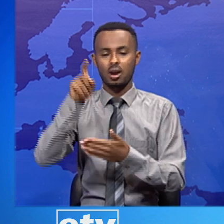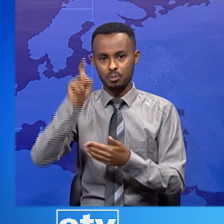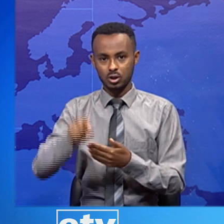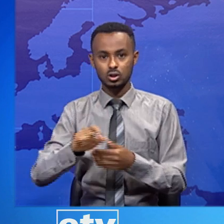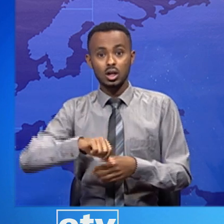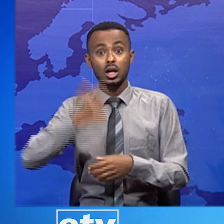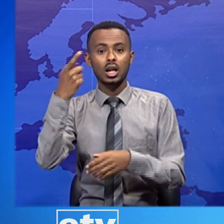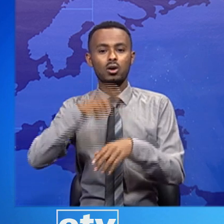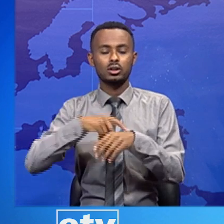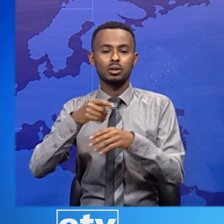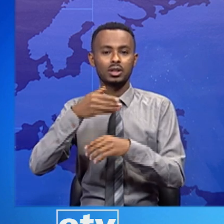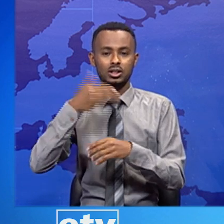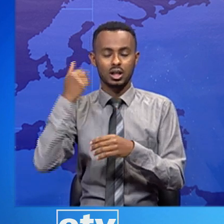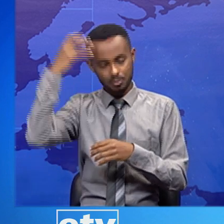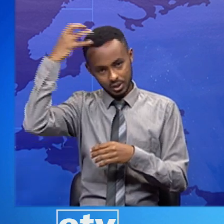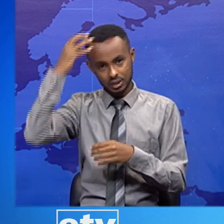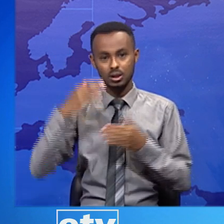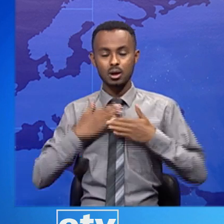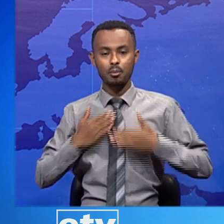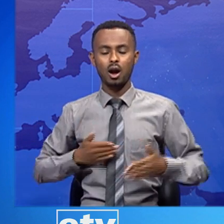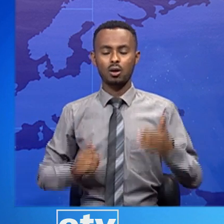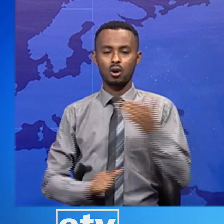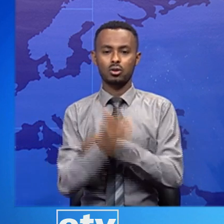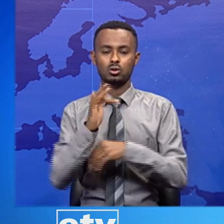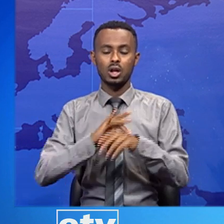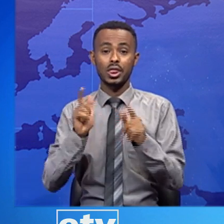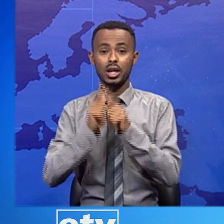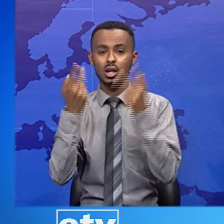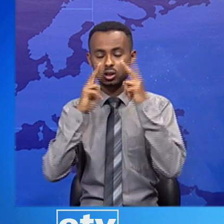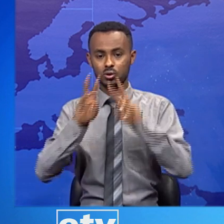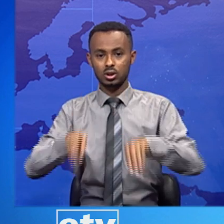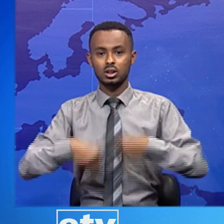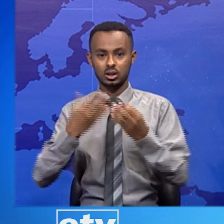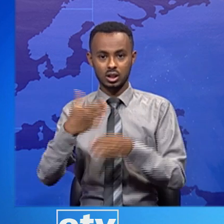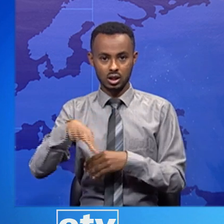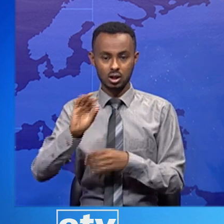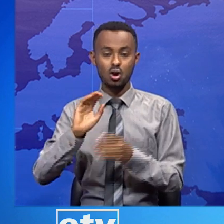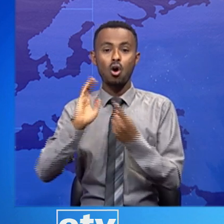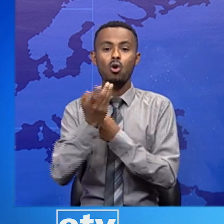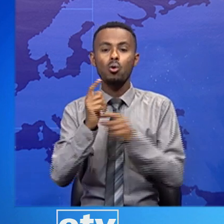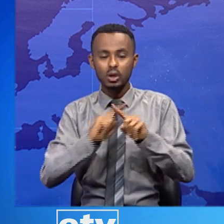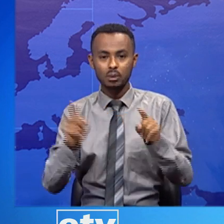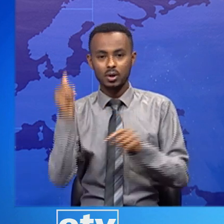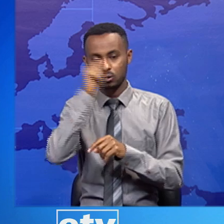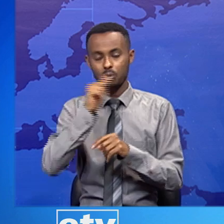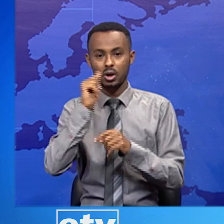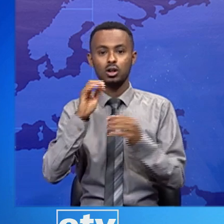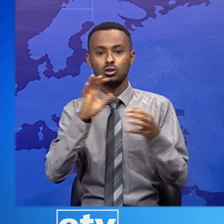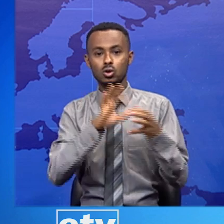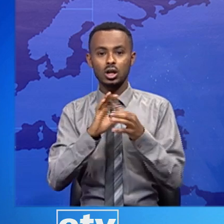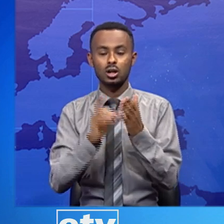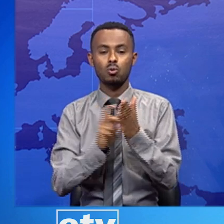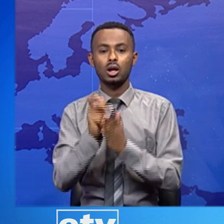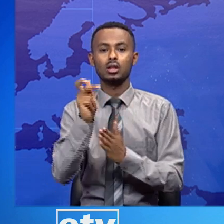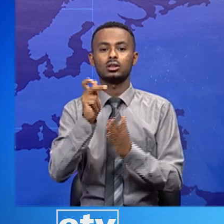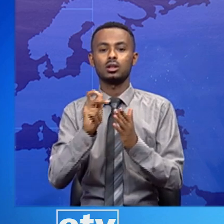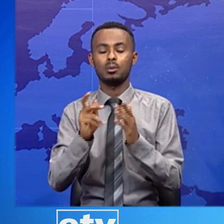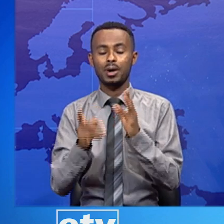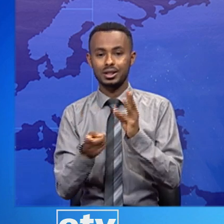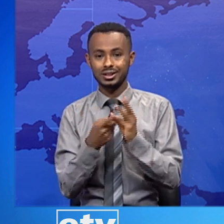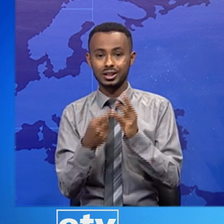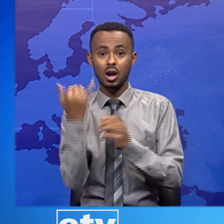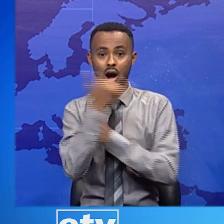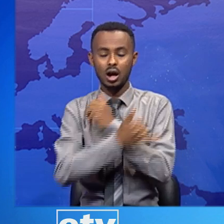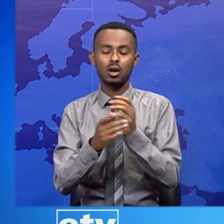መሳተፍ አለባችሁ። ከሌላው ጊዜ በተሻለ መንግስት በአካል ጉዳተኞች ላይ ትልቅ ትኩረት እየሰጠ ይገኛል። ሆኖም ግን በኢትዮጵያ ሶሻል ዲሞክራሲ